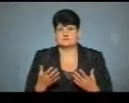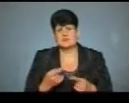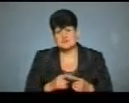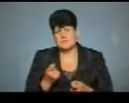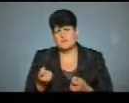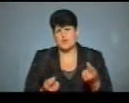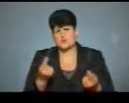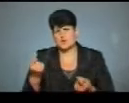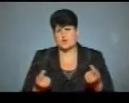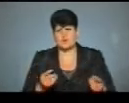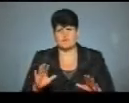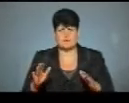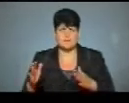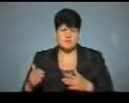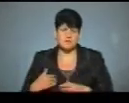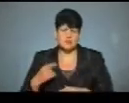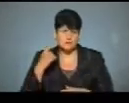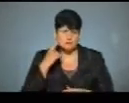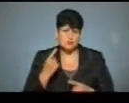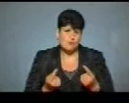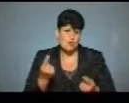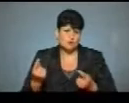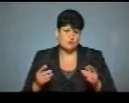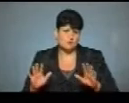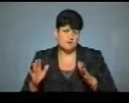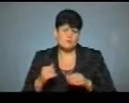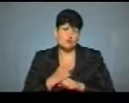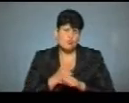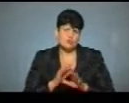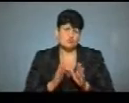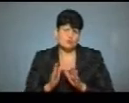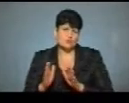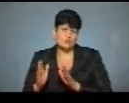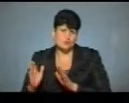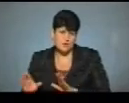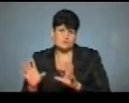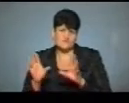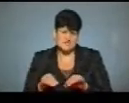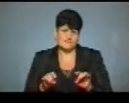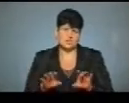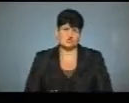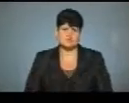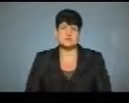поодинокі випадки. І я думаю, що ці поодинокі випадки, вони в робочому порядку, вони всі вирішаться.